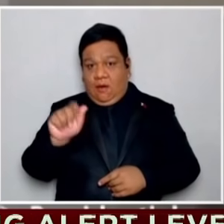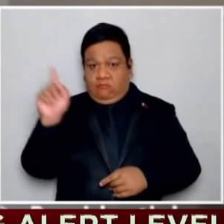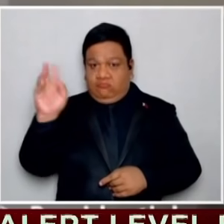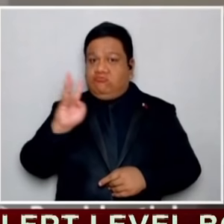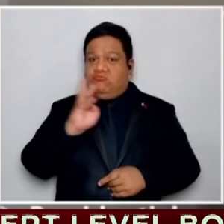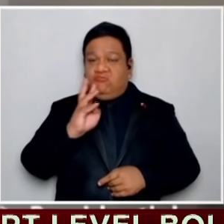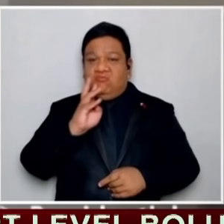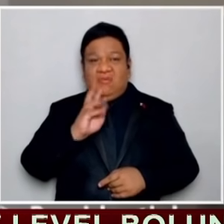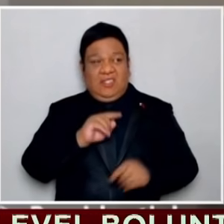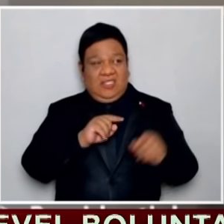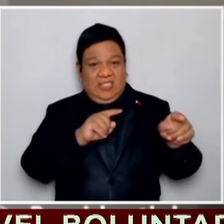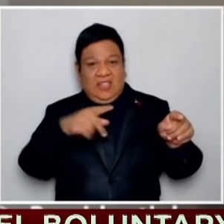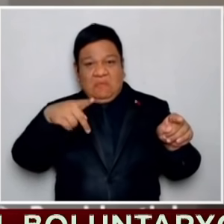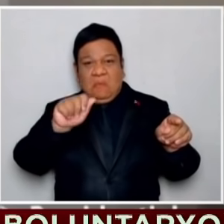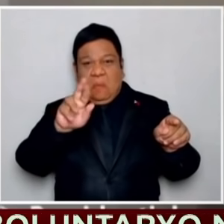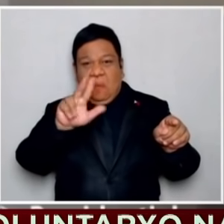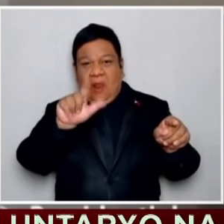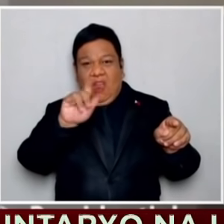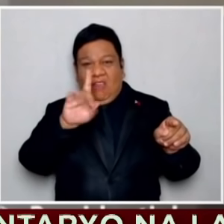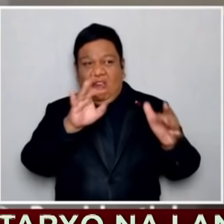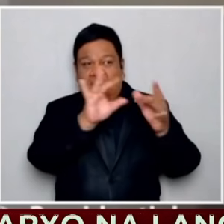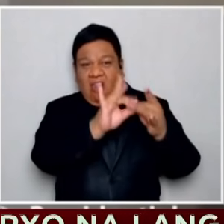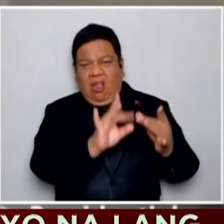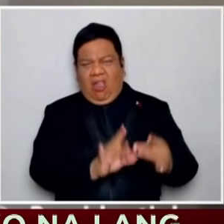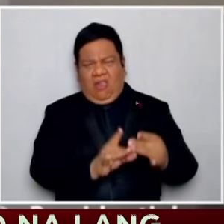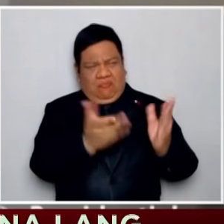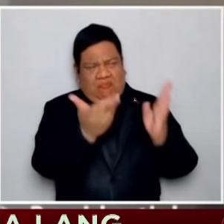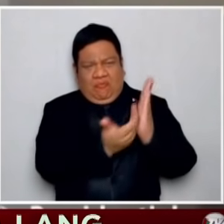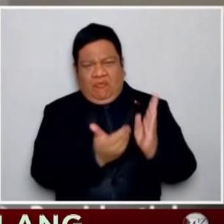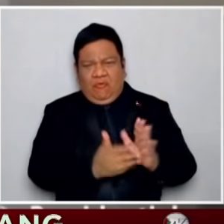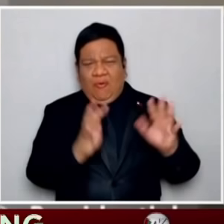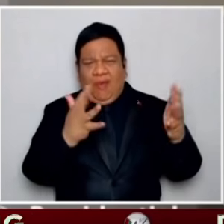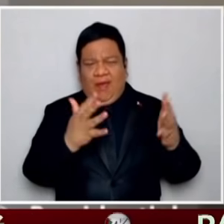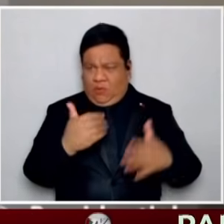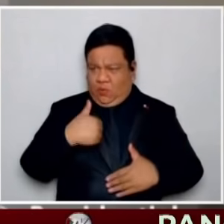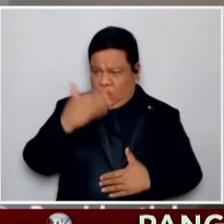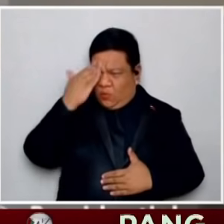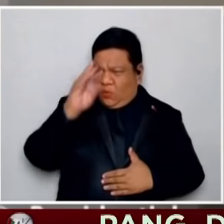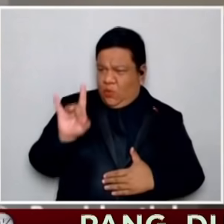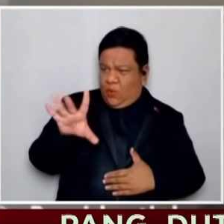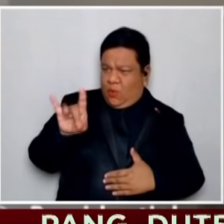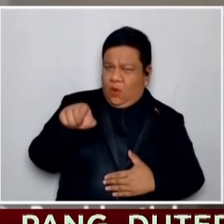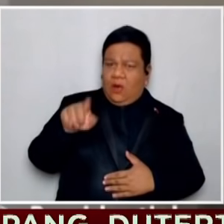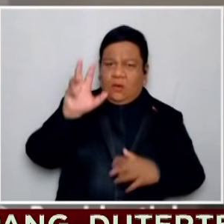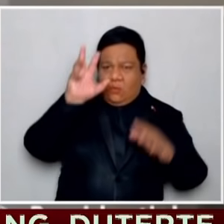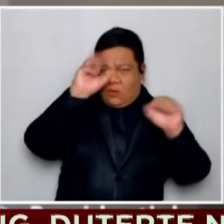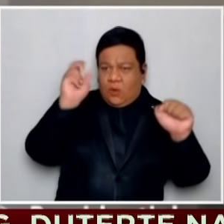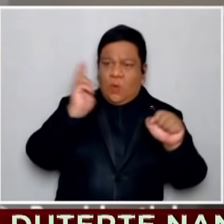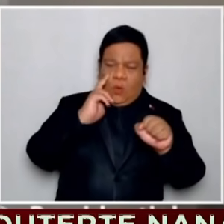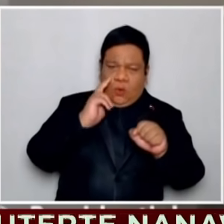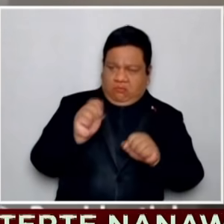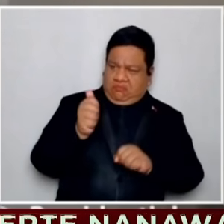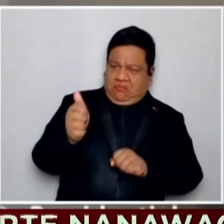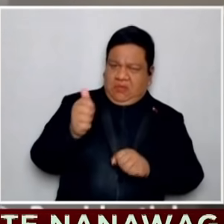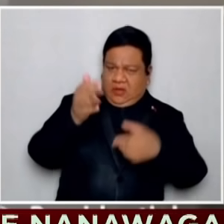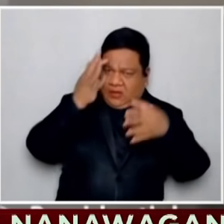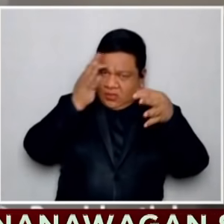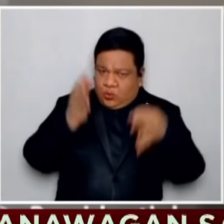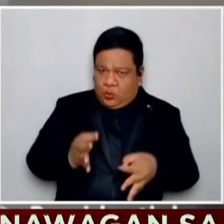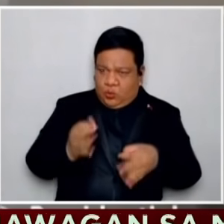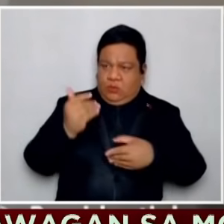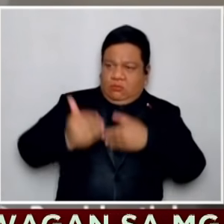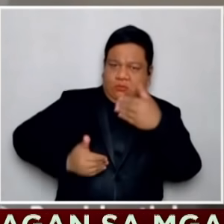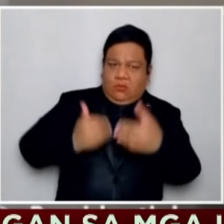the President, he has always been his own man. The President stands by his own decisions,